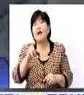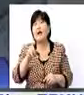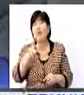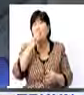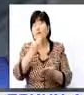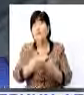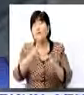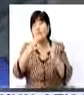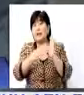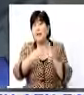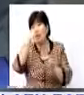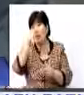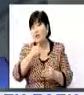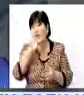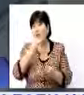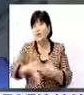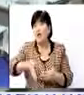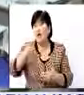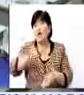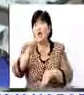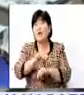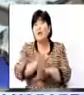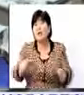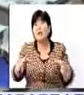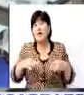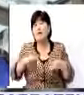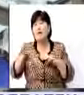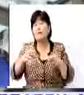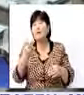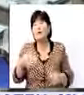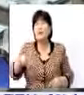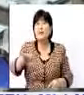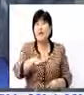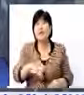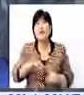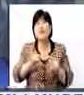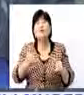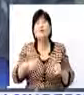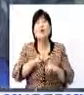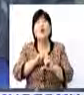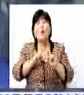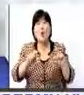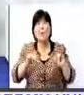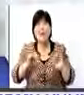по итогам 9 месяцев глава региона остановился на совместных проектах двух стран по развитию комплекса.